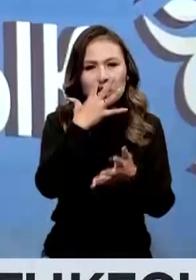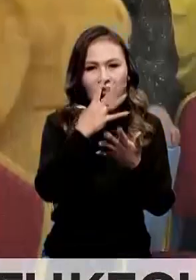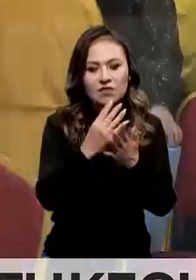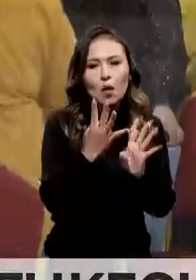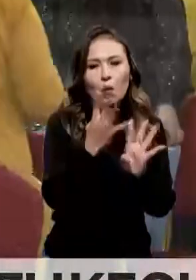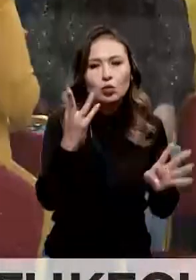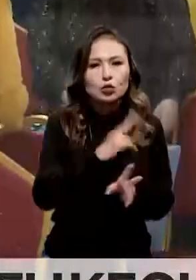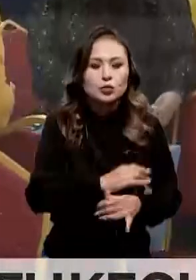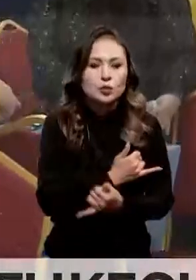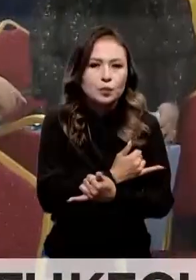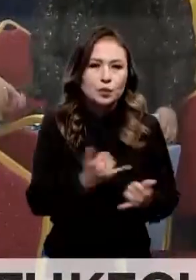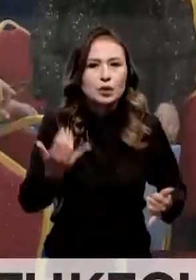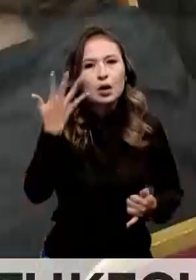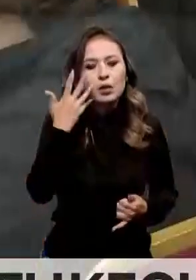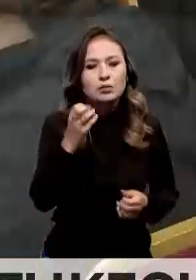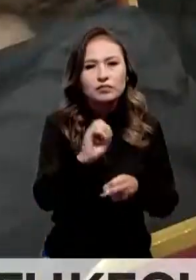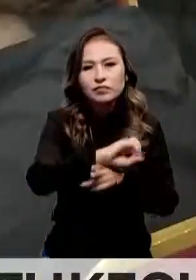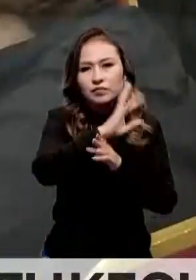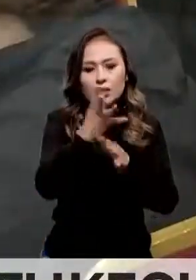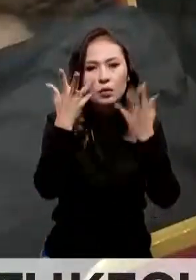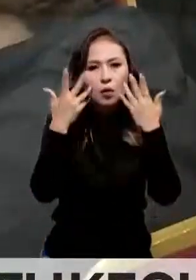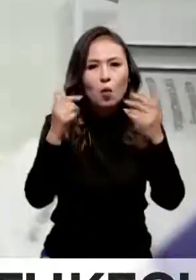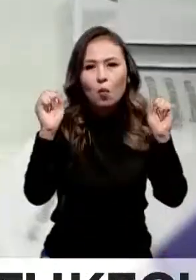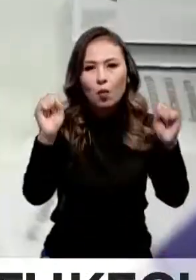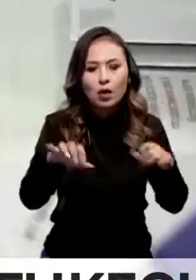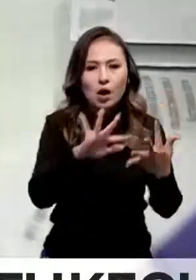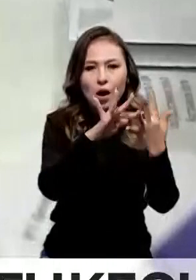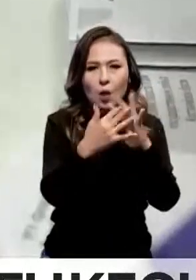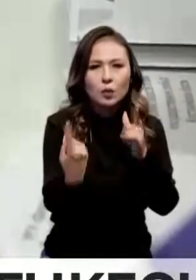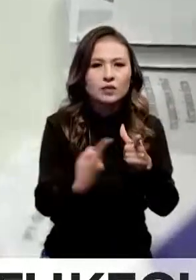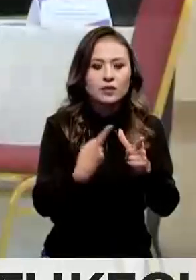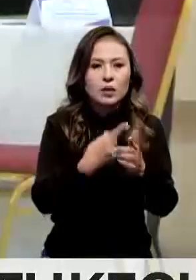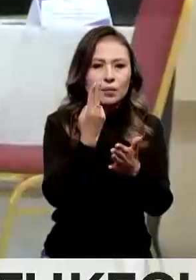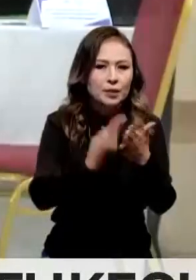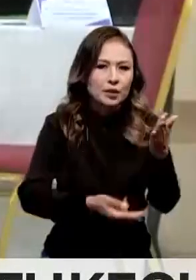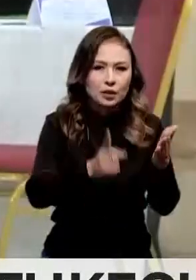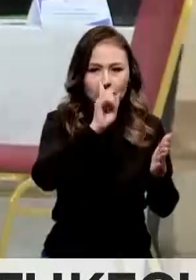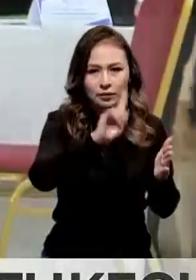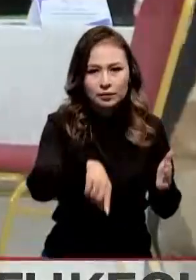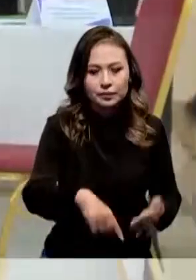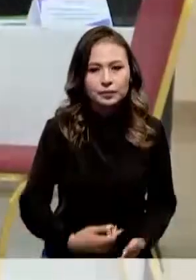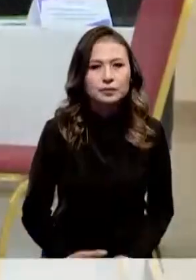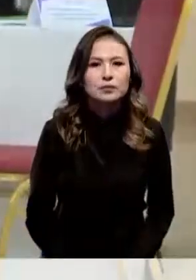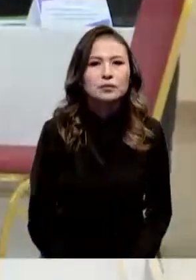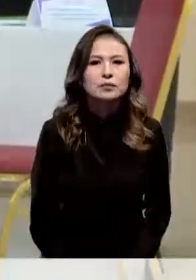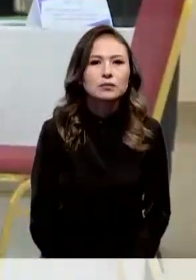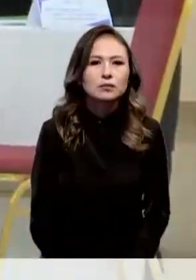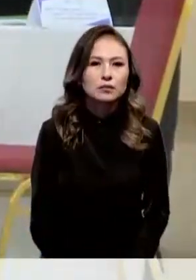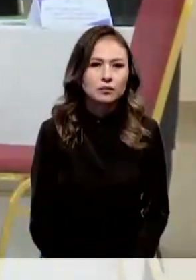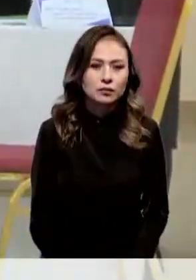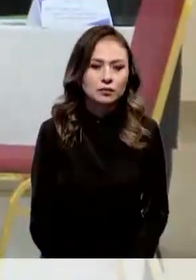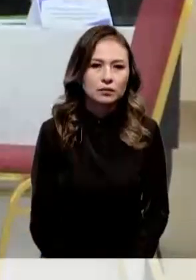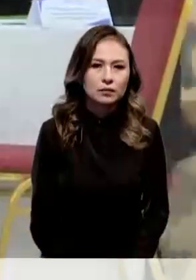жұмыс берушілер қызмет іздегенге жайлы жағдай ұсынуға дайын. Әсіресе ауылды таңдағандар ұтылмайды. Біздегі жұмыскерлер бәрі қартайып